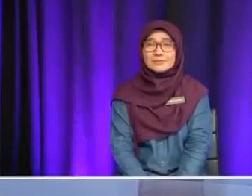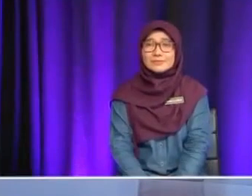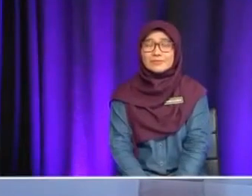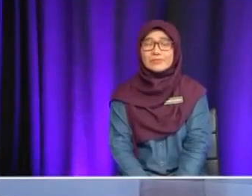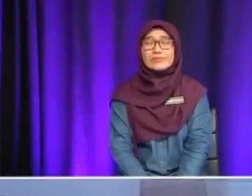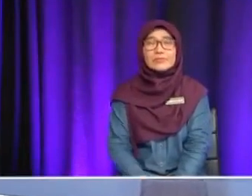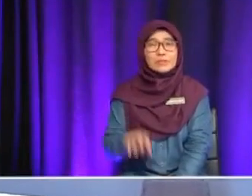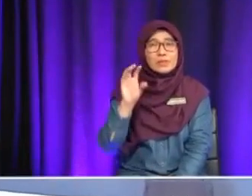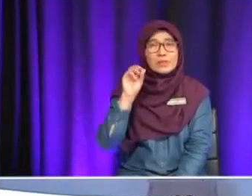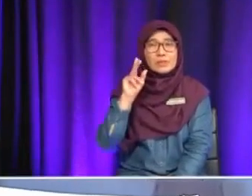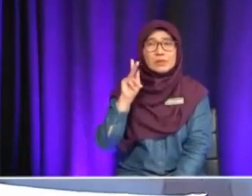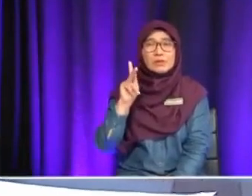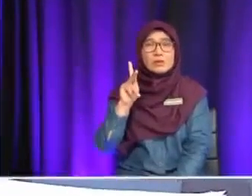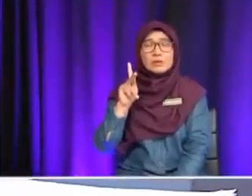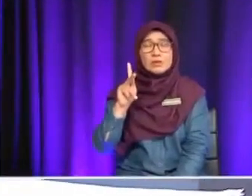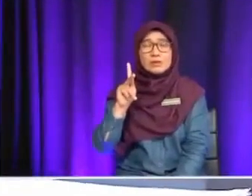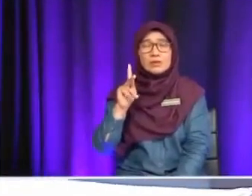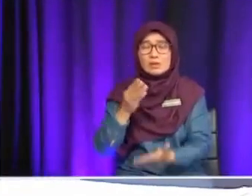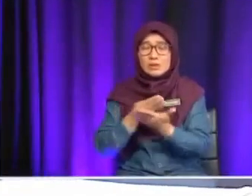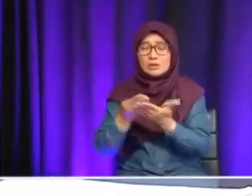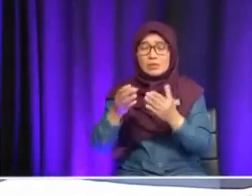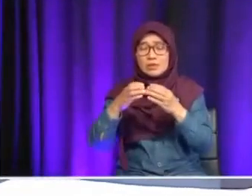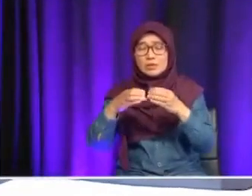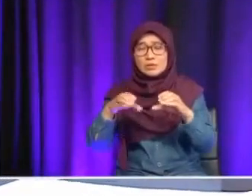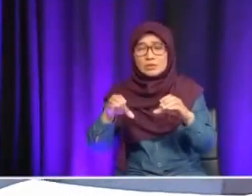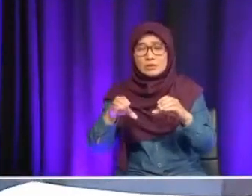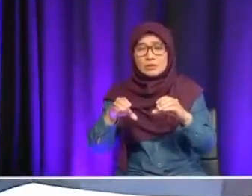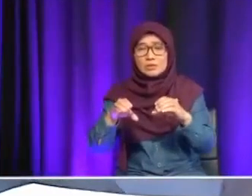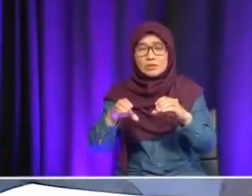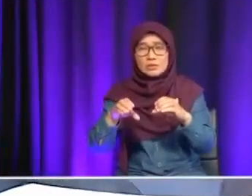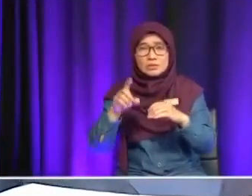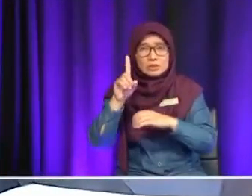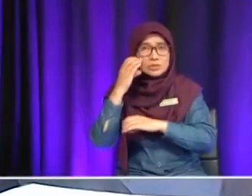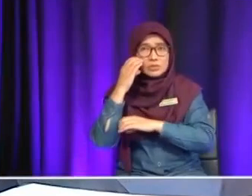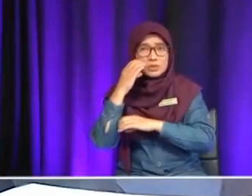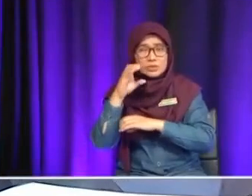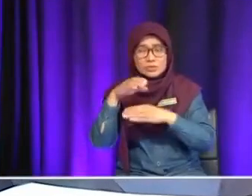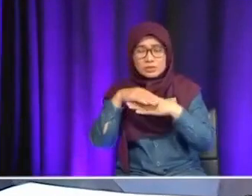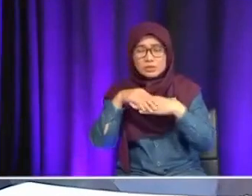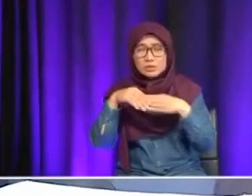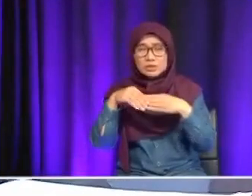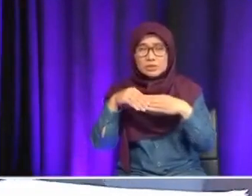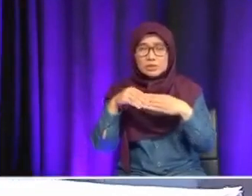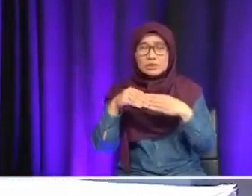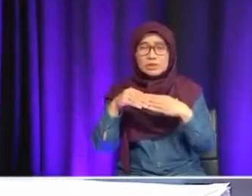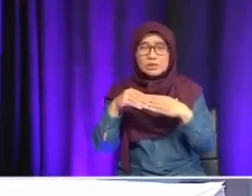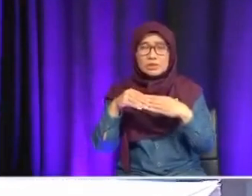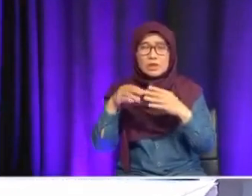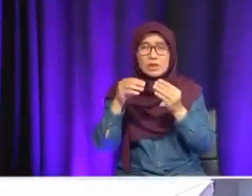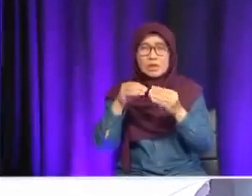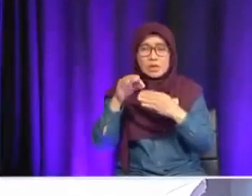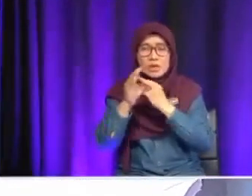Okey, kalau nak beli telur dalam RM100 juga ni. Yang ni nak beli tepung ni macam